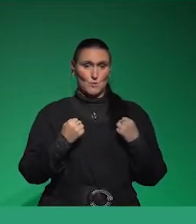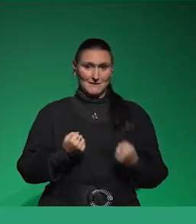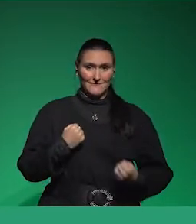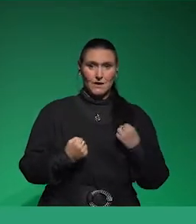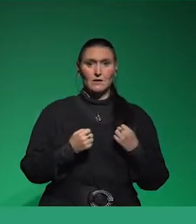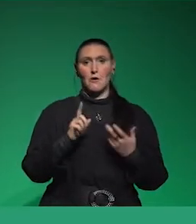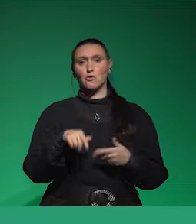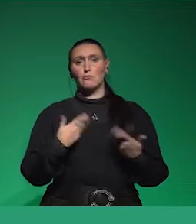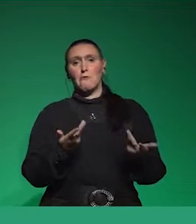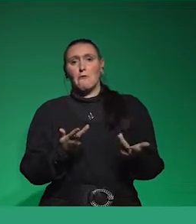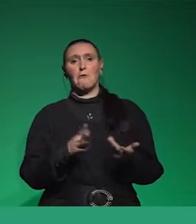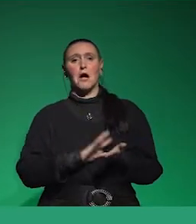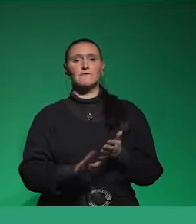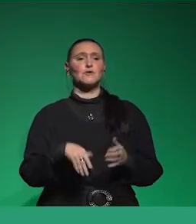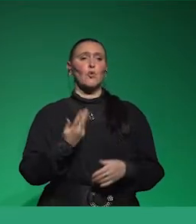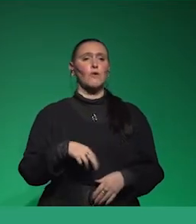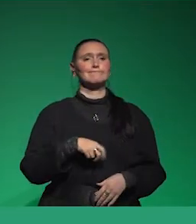sammeln.